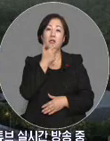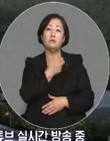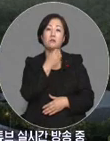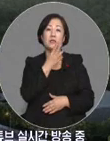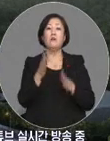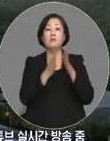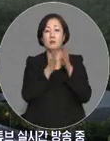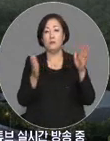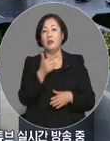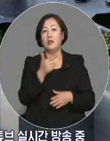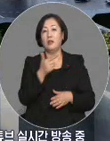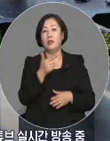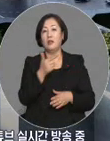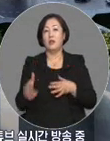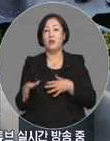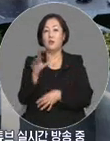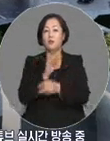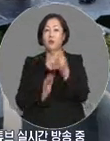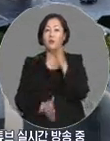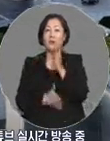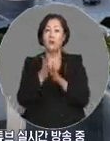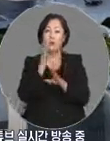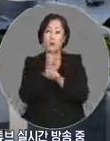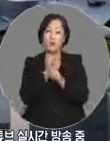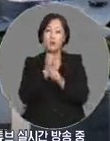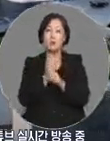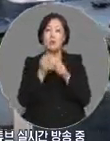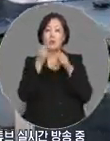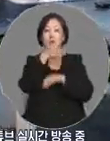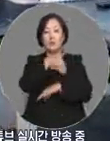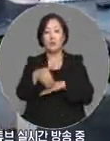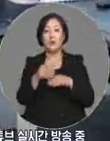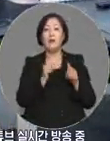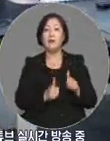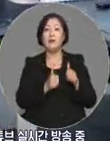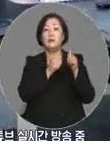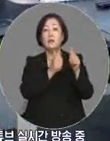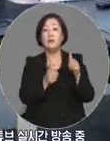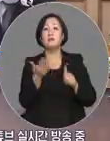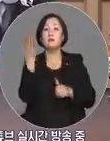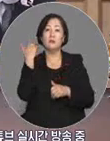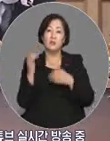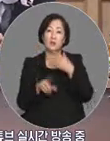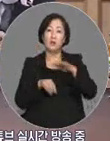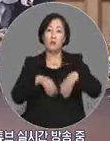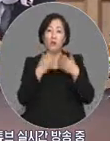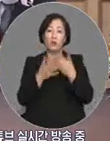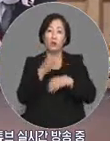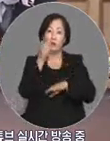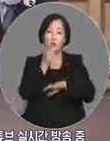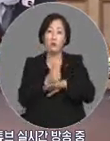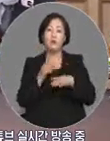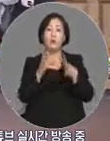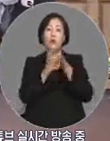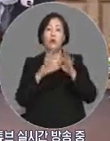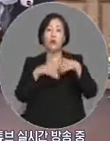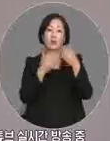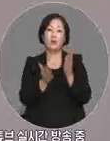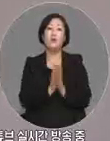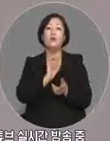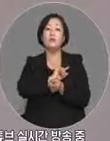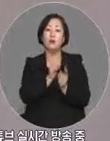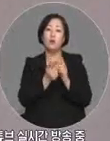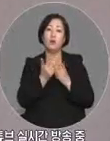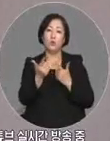대규모 쇼핑몰 등을 건립하겠다는 신세계 계획에 대해 지난해 연말까지 주민연람 공고와 관련 기관의 협의가